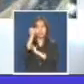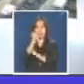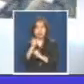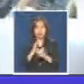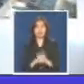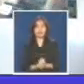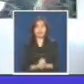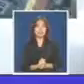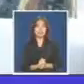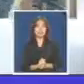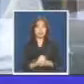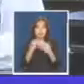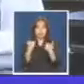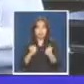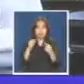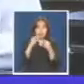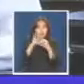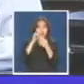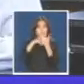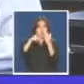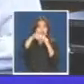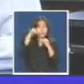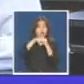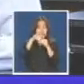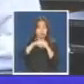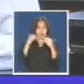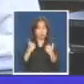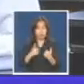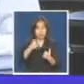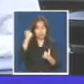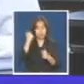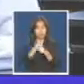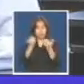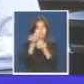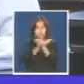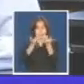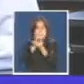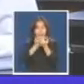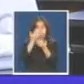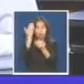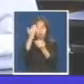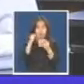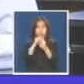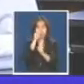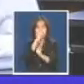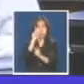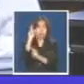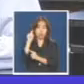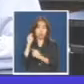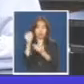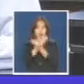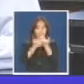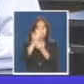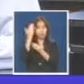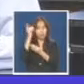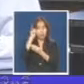นต่อไปสำหรับเรื่องของการเลือกตั้งนั้นก็มีเรื่องที่ผมคงจะต้องมีการดำเนินการหารือกับทางคณะกรรมการการเลือกตั้งนะครับเรื่องหนึ่งก็คือว่